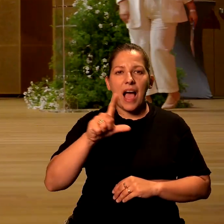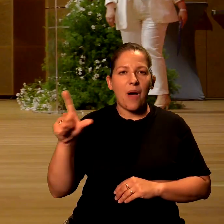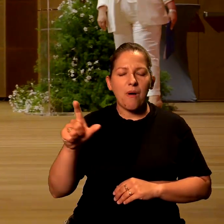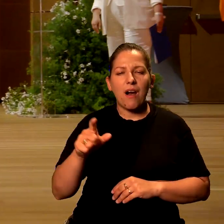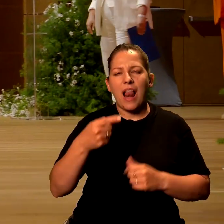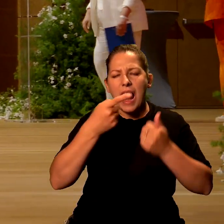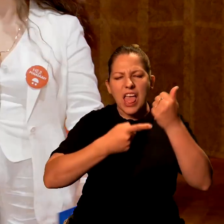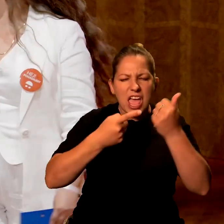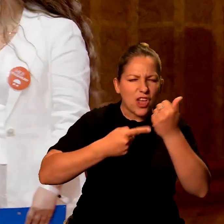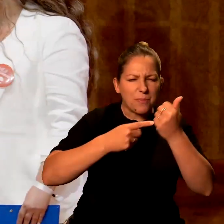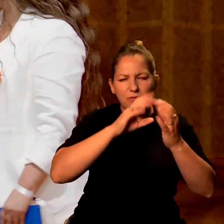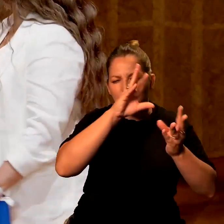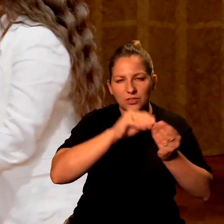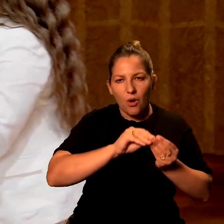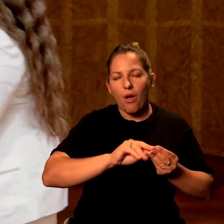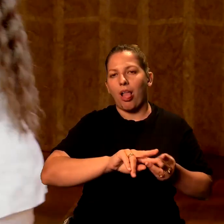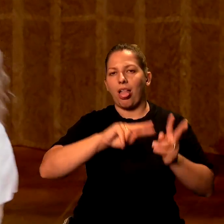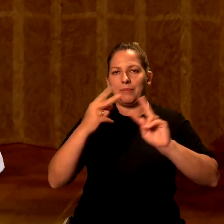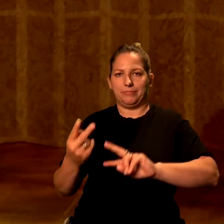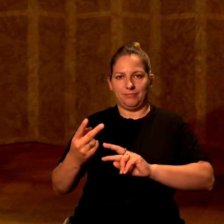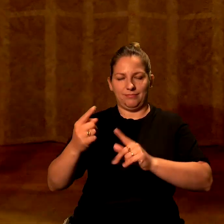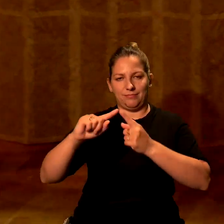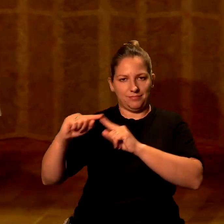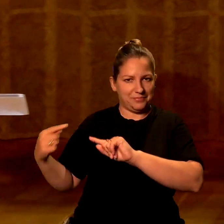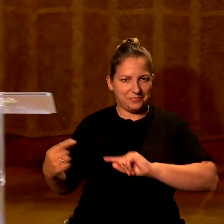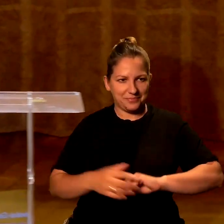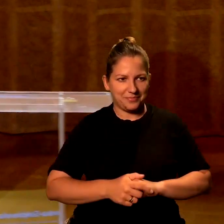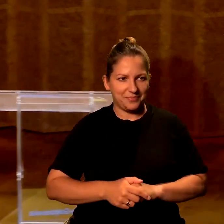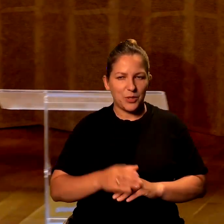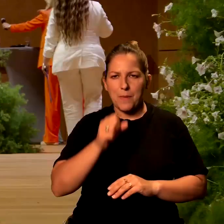cyfry, przekłada to wszystko, już wam daję mikrofony.